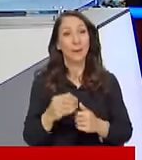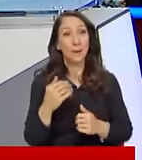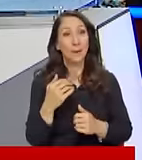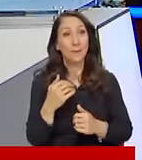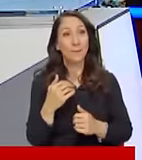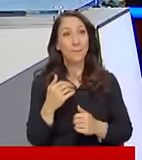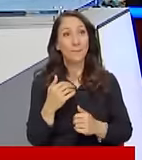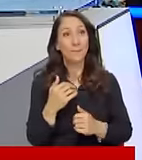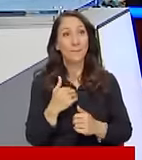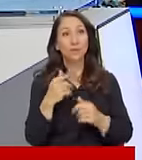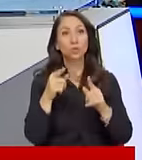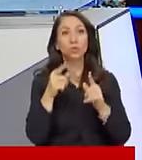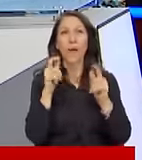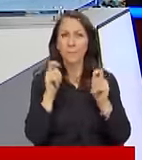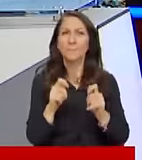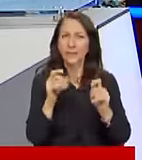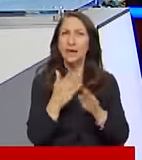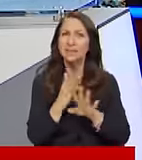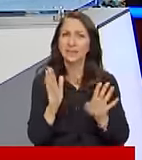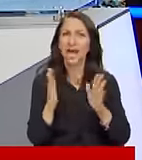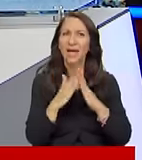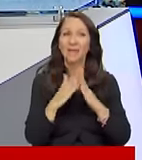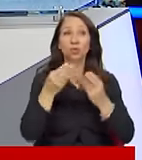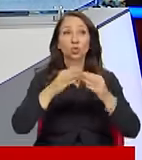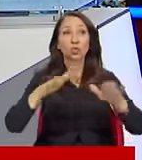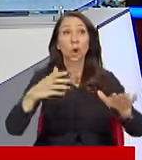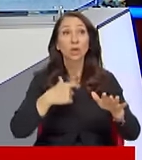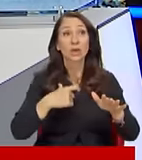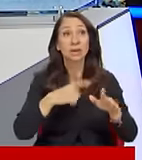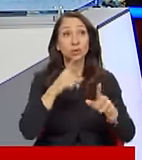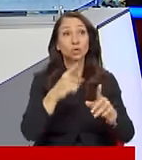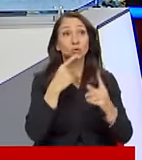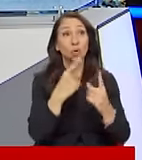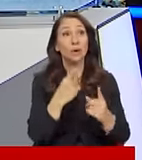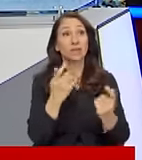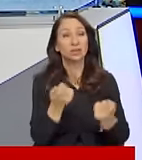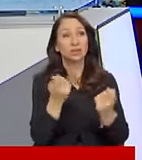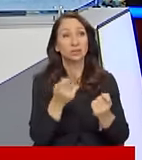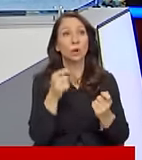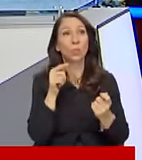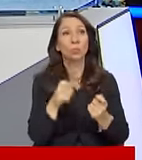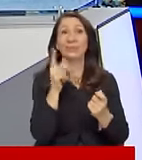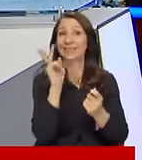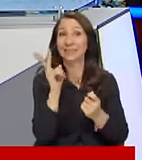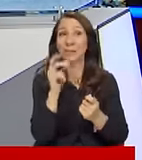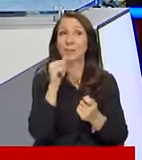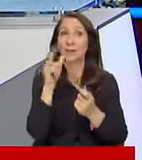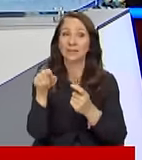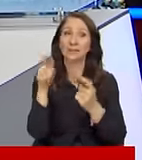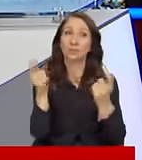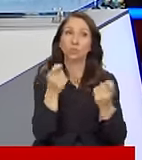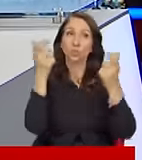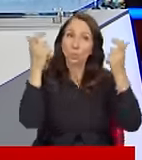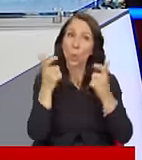Ben şunu becerebildik aslında biz evde. Çocuklara özellikle şunu empoze etmeye çalıştım. Bu sizin babanızın şu